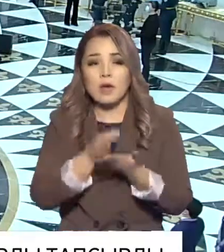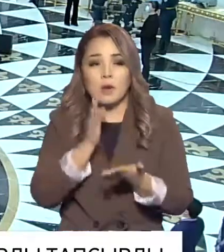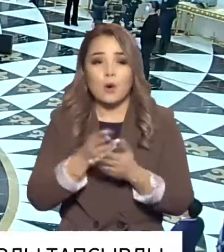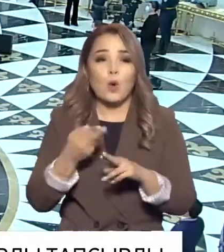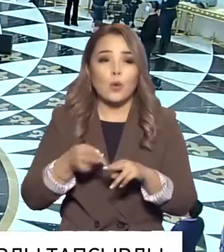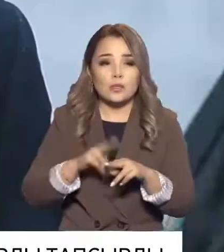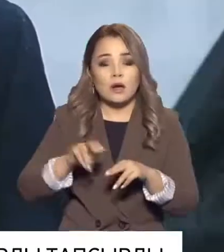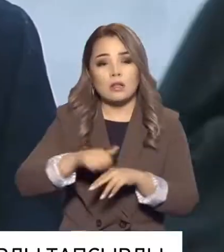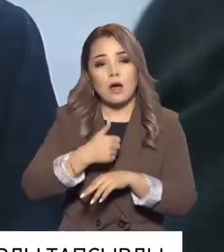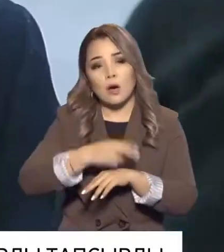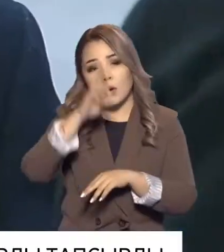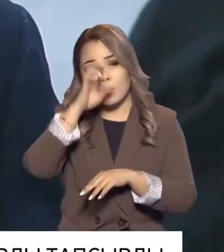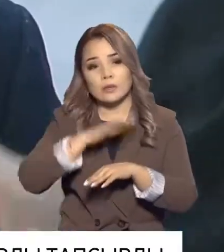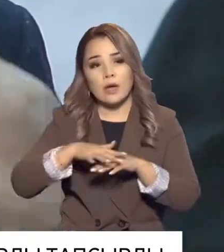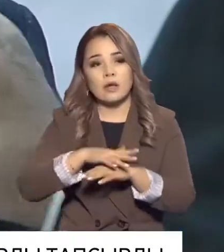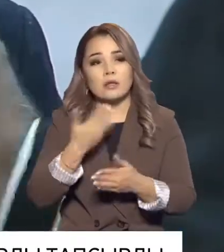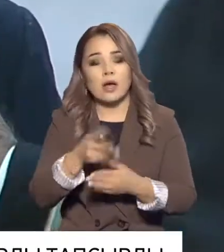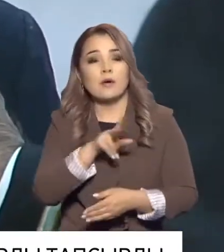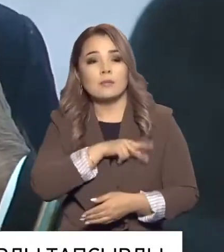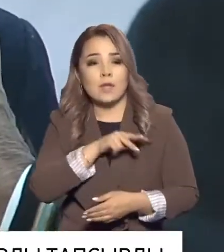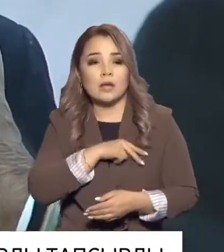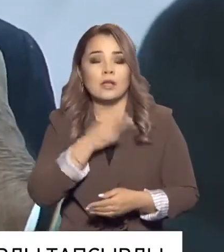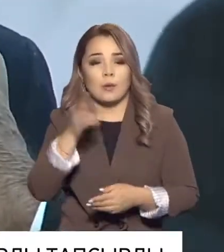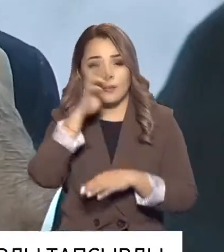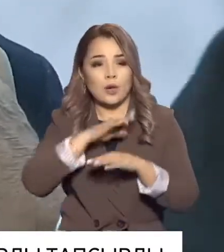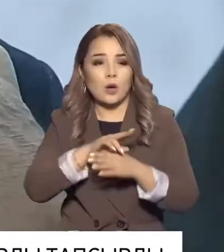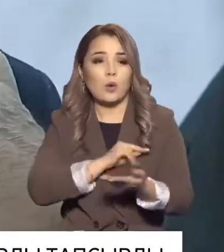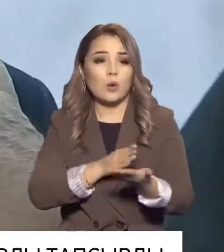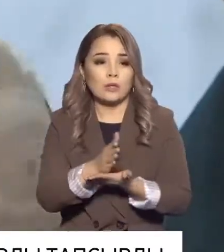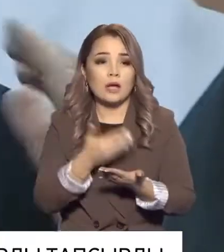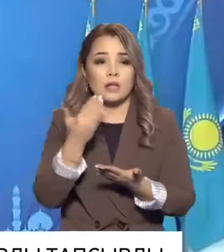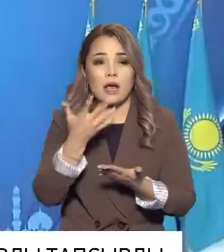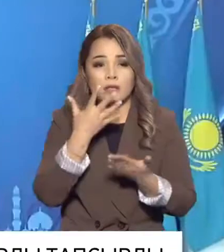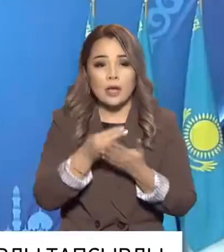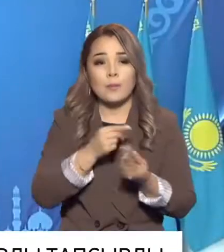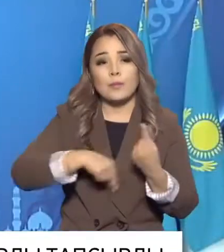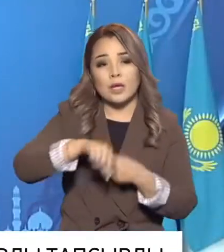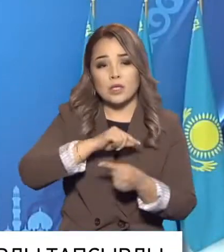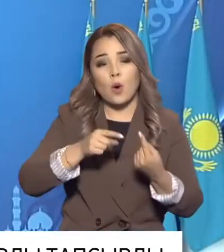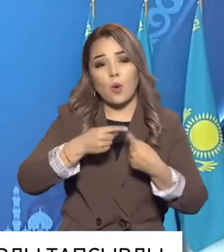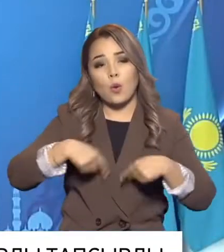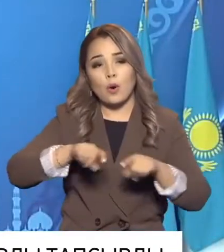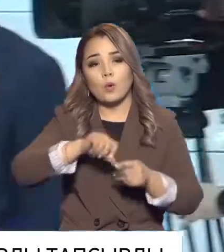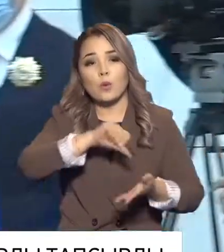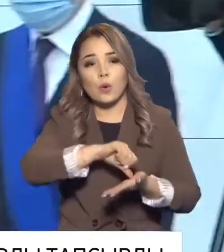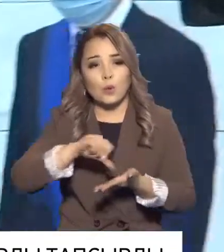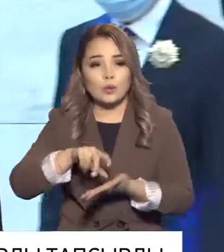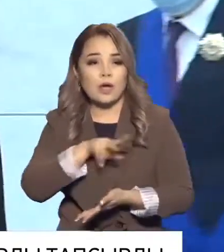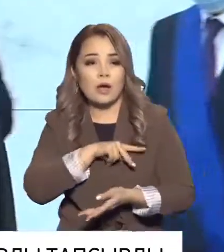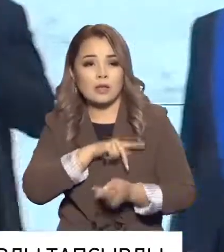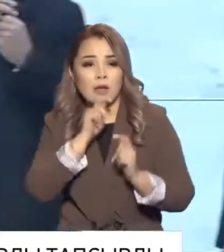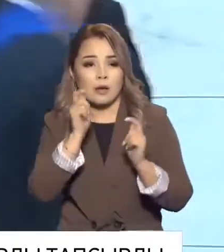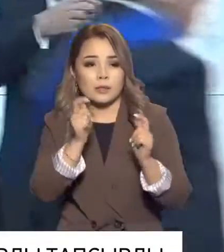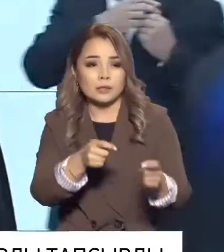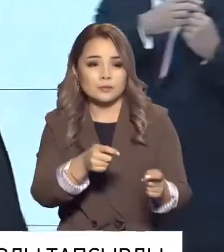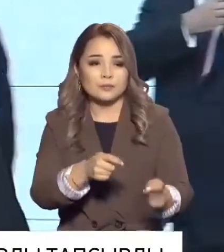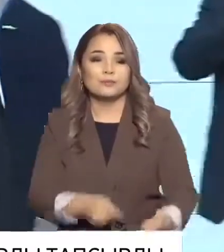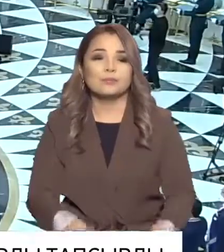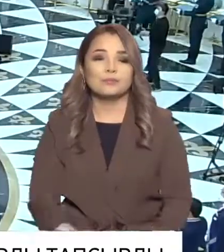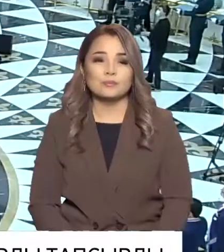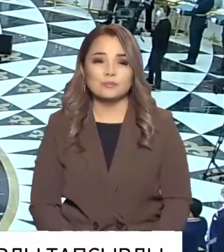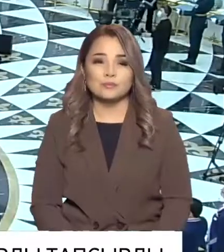Осылай деген елбасы төсбелгілерді мемлекет және қоғам қайраткерлері, сондай-ақ бизнес қоғамдастығы өкілдерінің кеудесіне тақты.